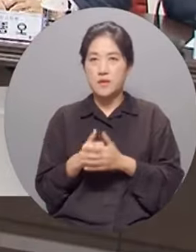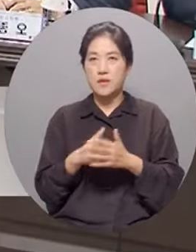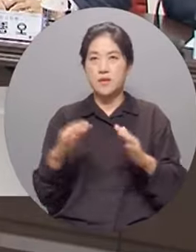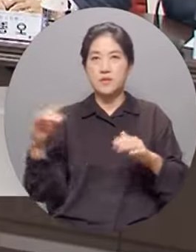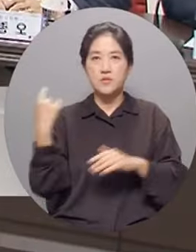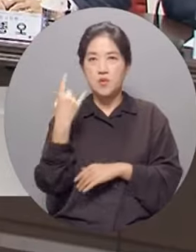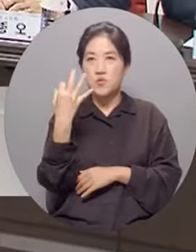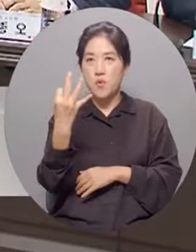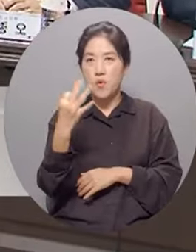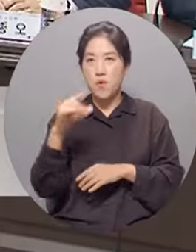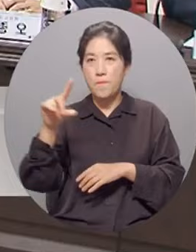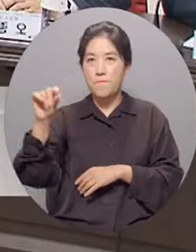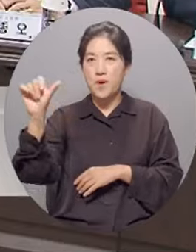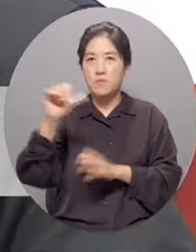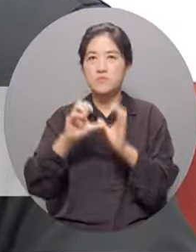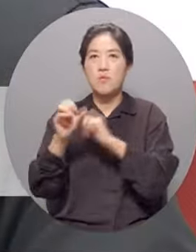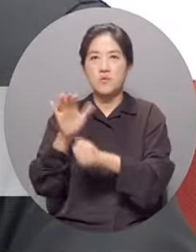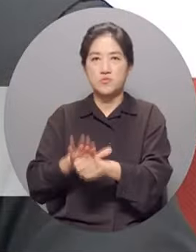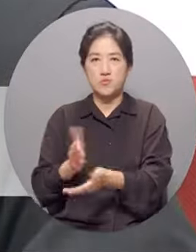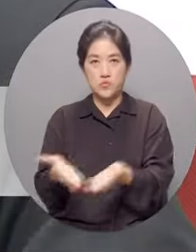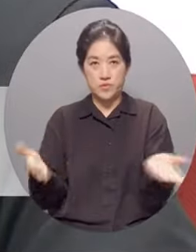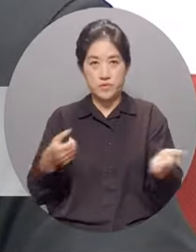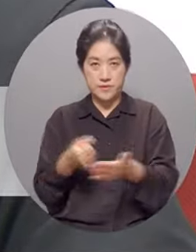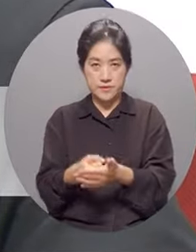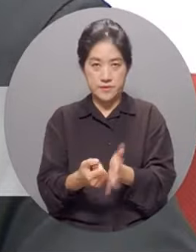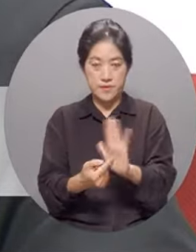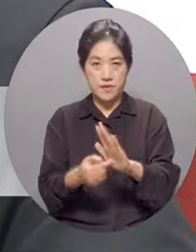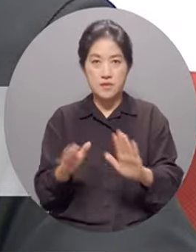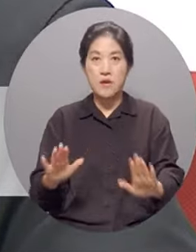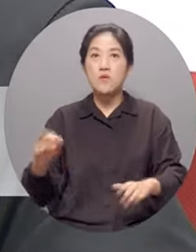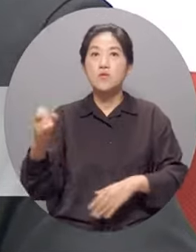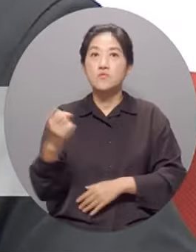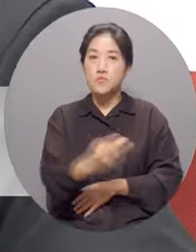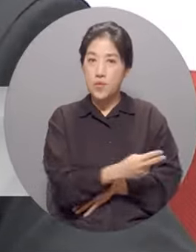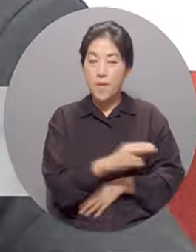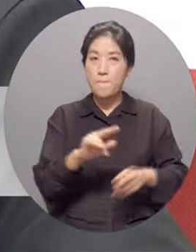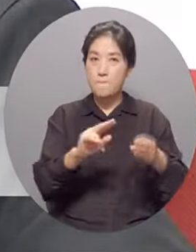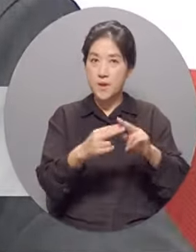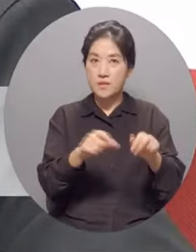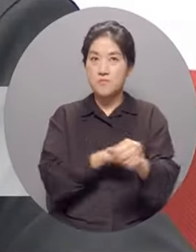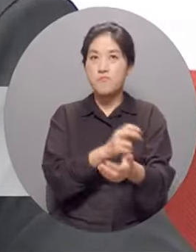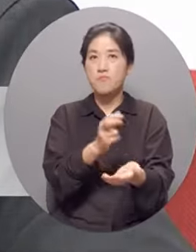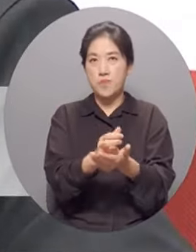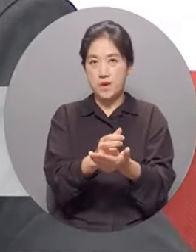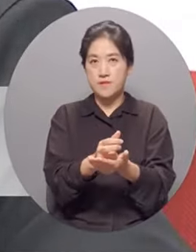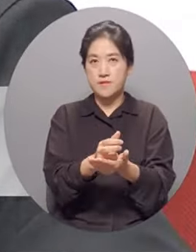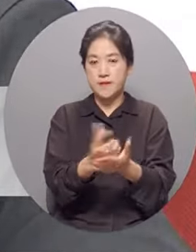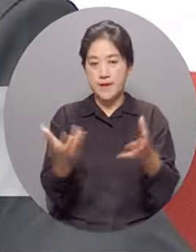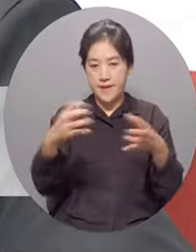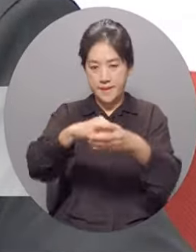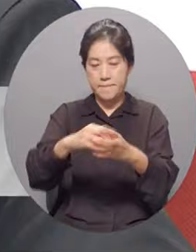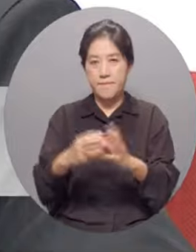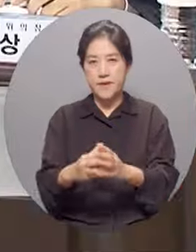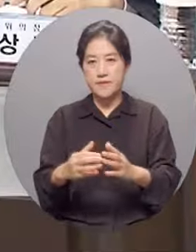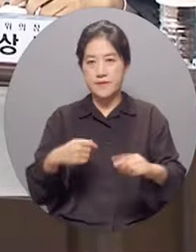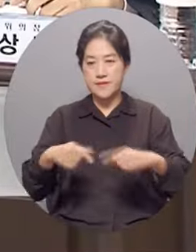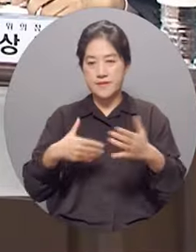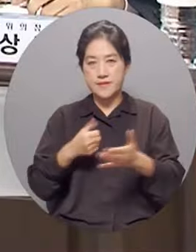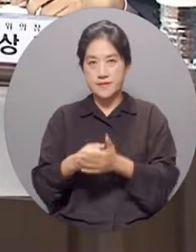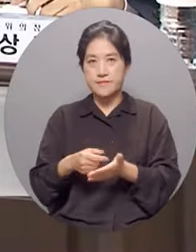추가 지원하겠다고 밝혔습니다. 한 대표는 이 밖에도 반도체 특별법을 묶어서 당론으로